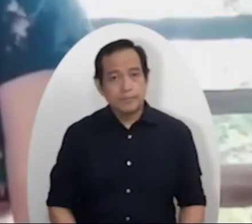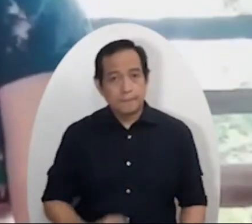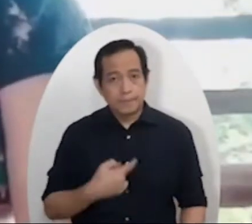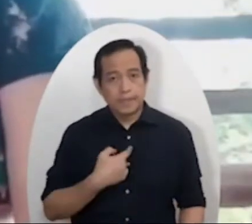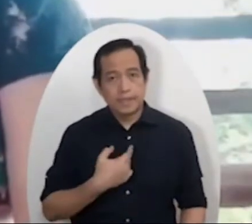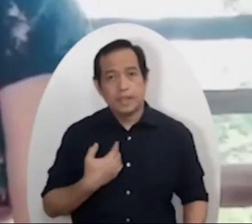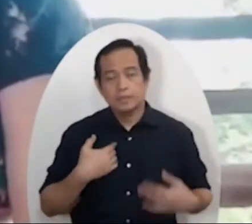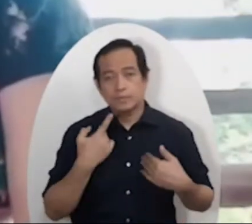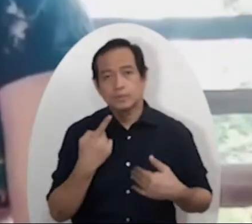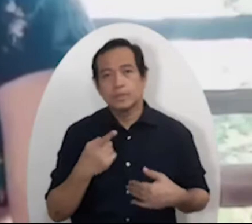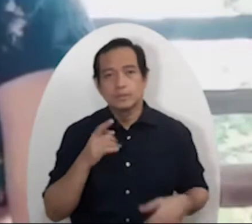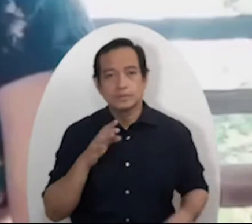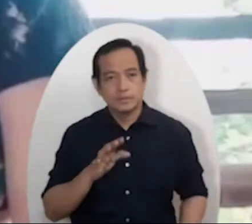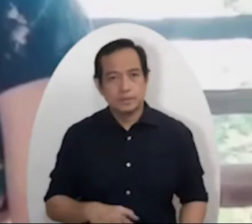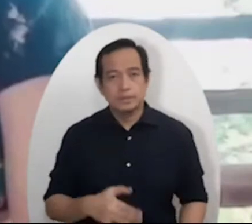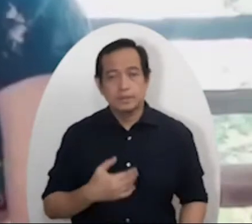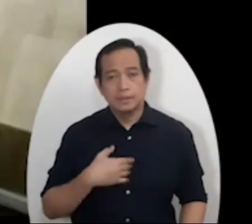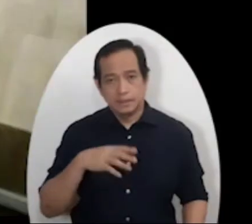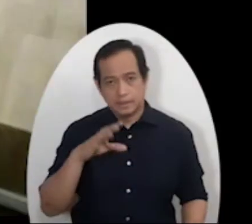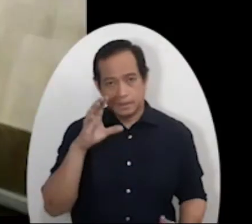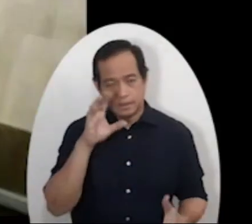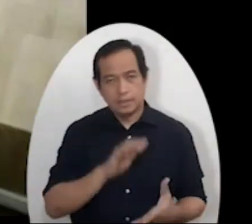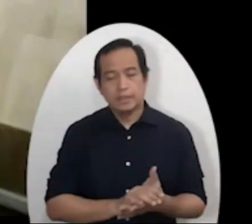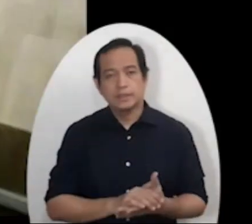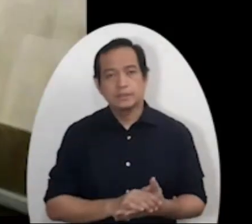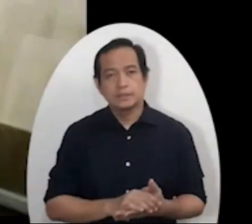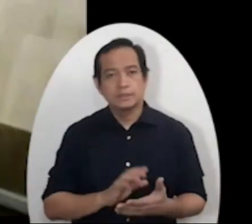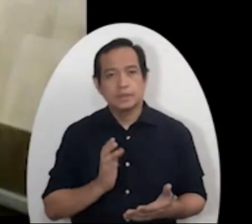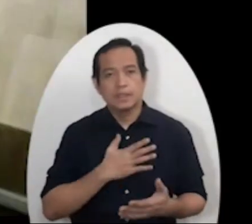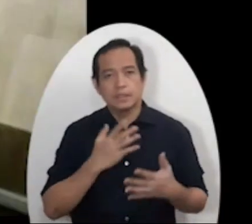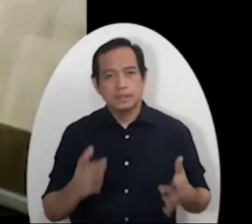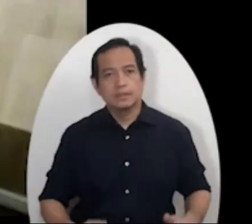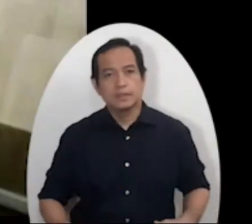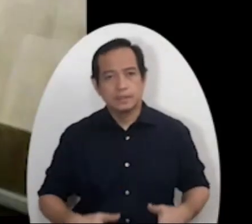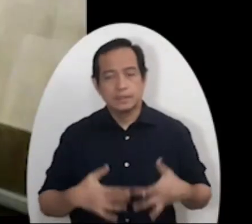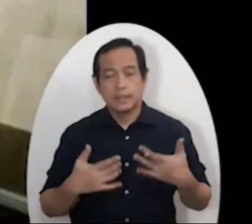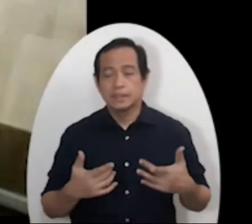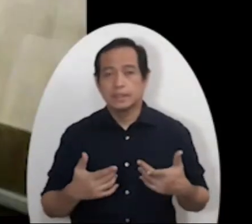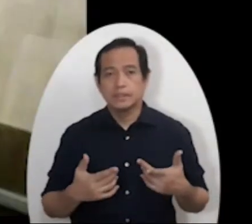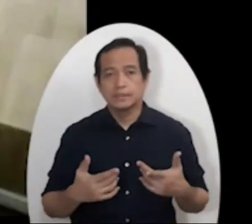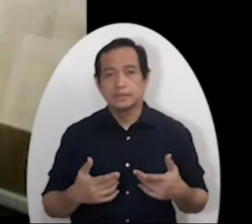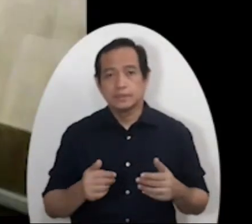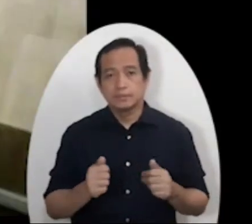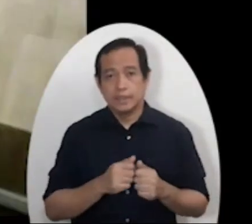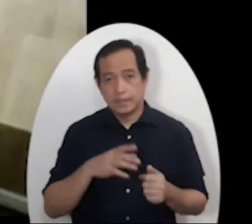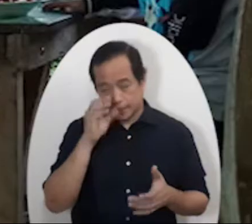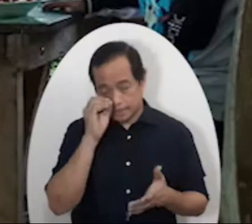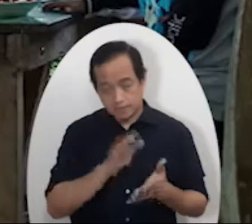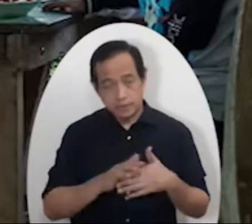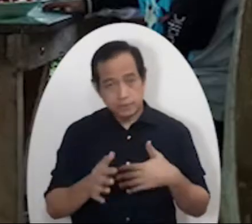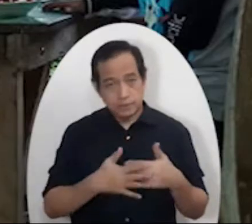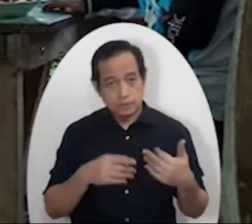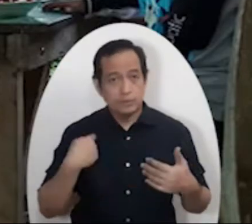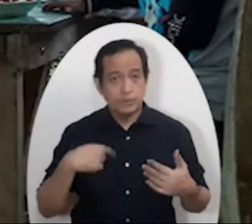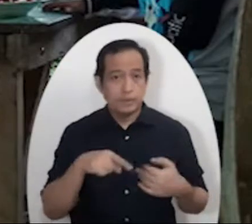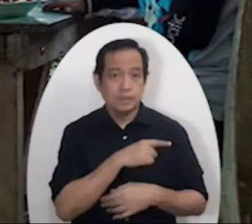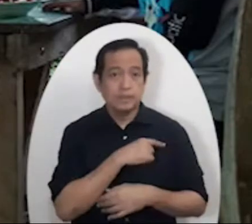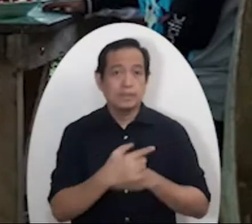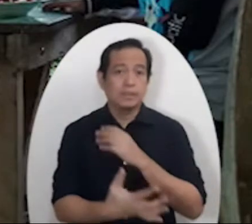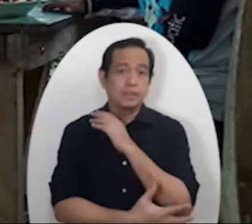At kailangan pa po niya ng mga operasyon pa po para po may pagpatuloy po na maayos po yung kanyang mata